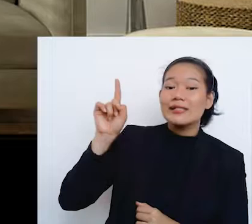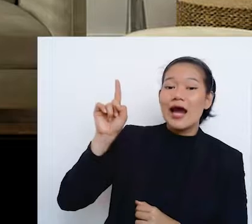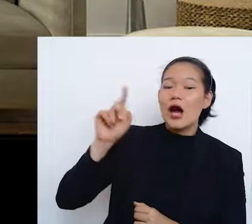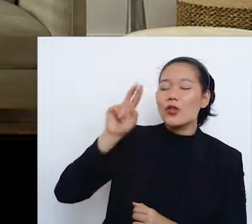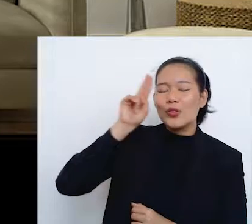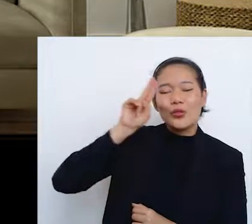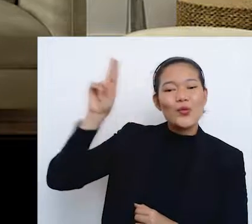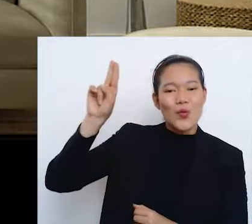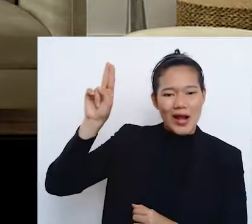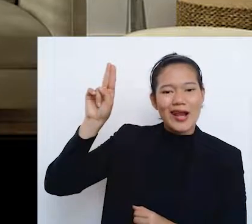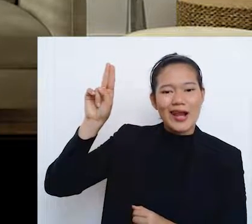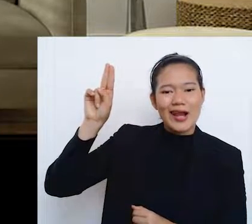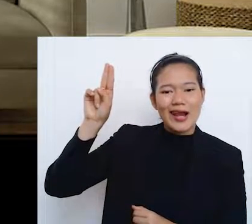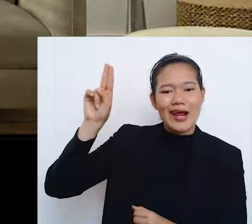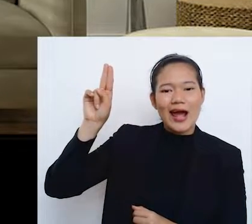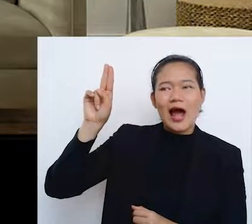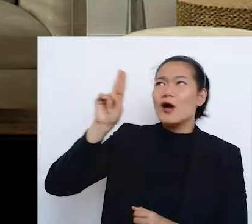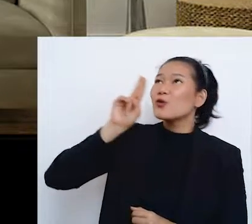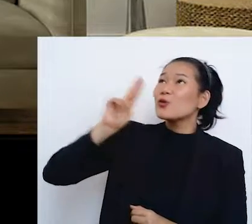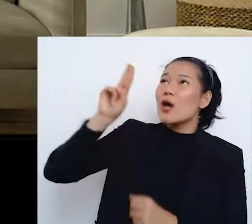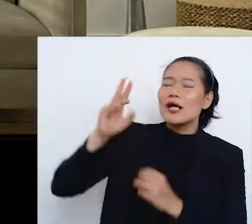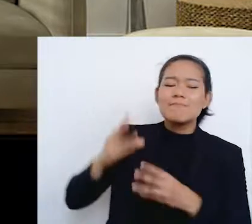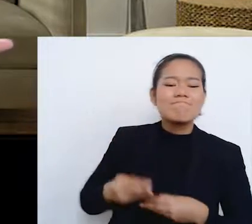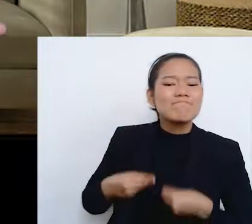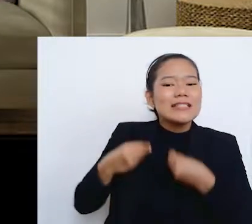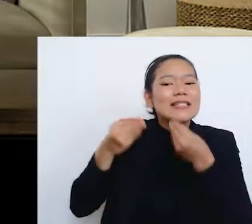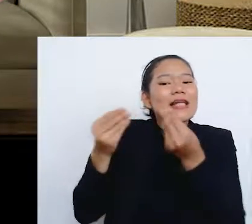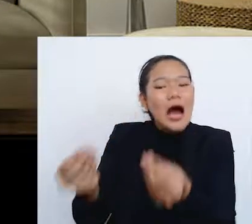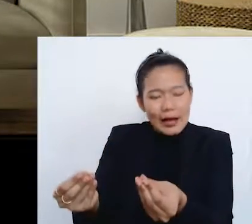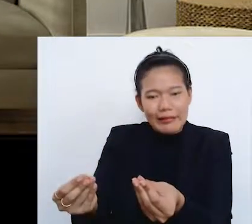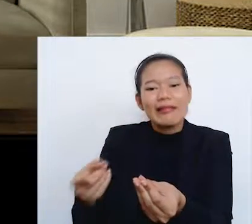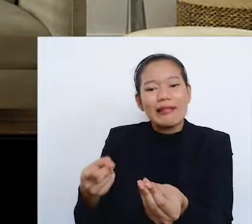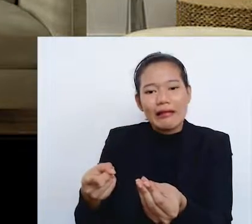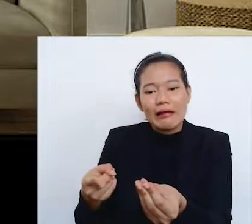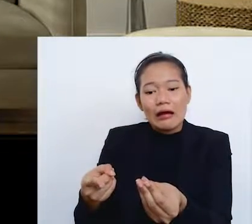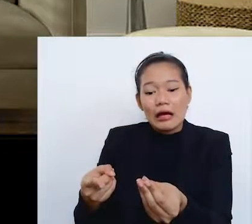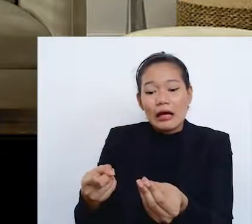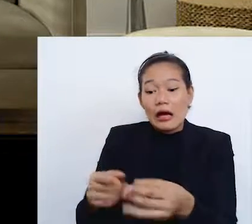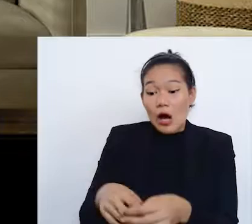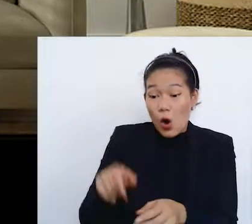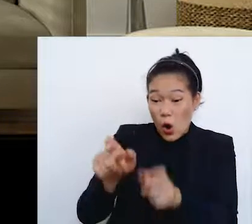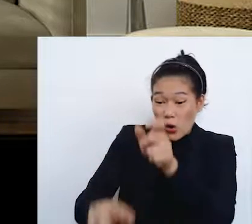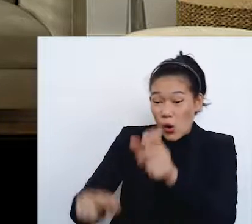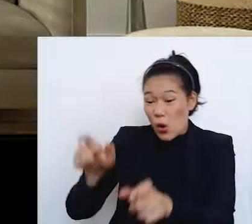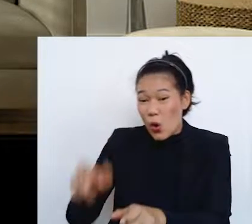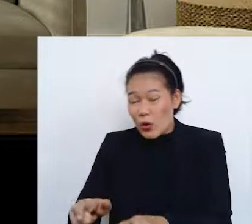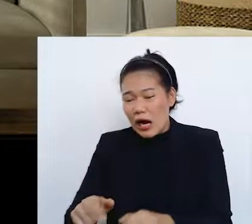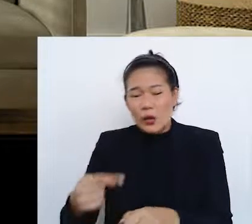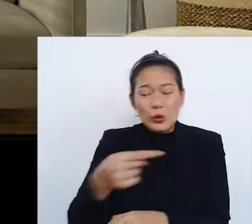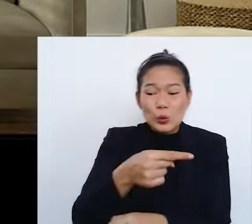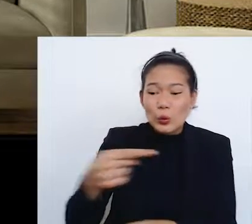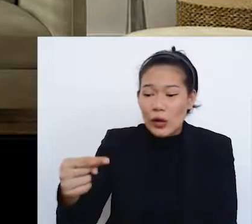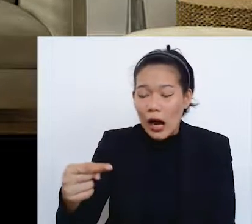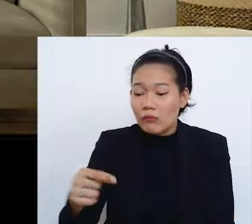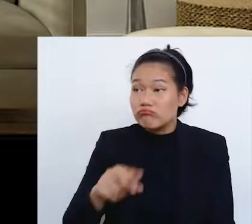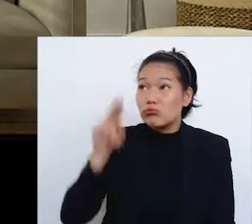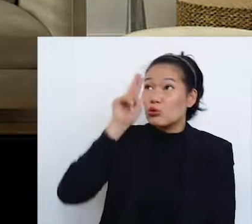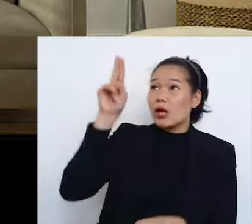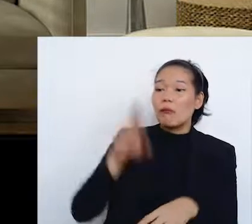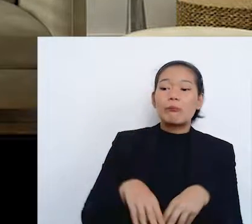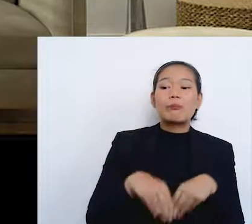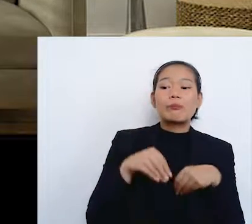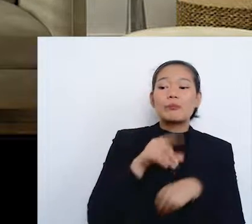Dia adalah Tuhan yang menyediakan. Dia tidak pernah membiarkan umat-Nya itu